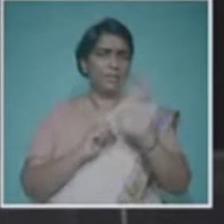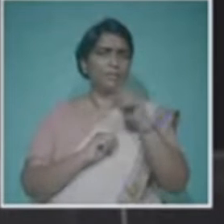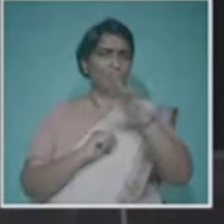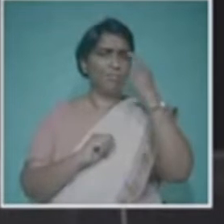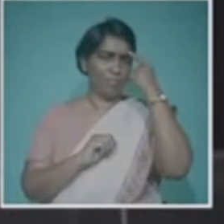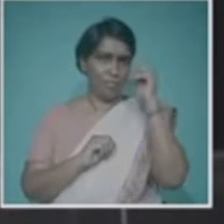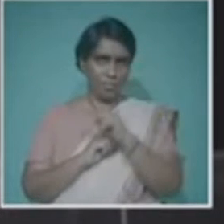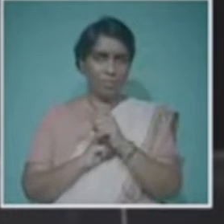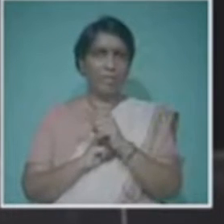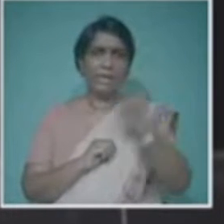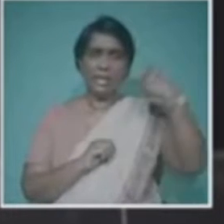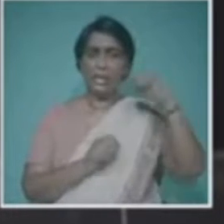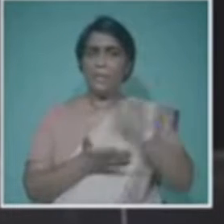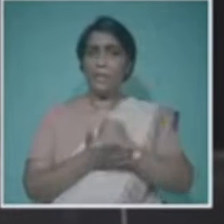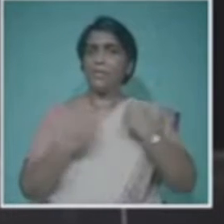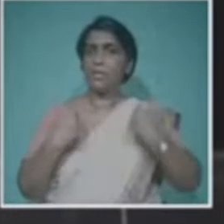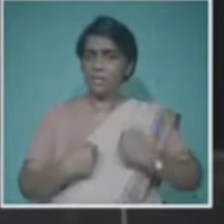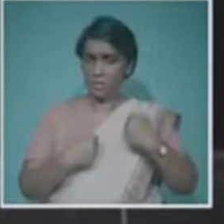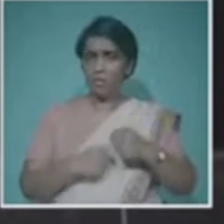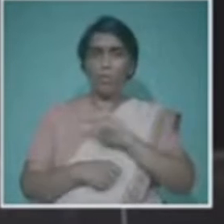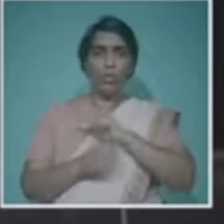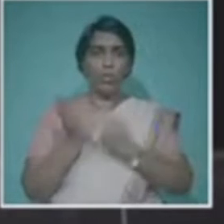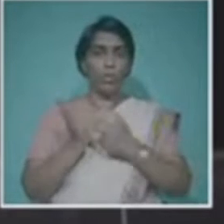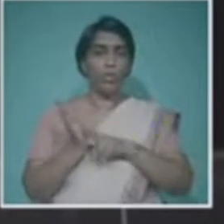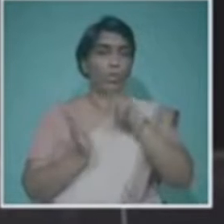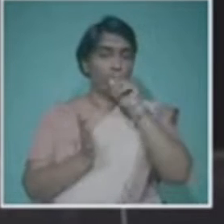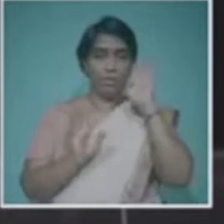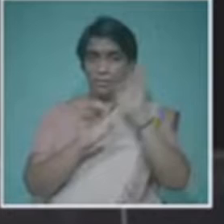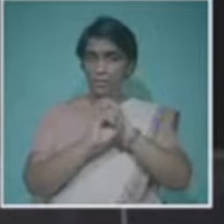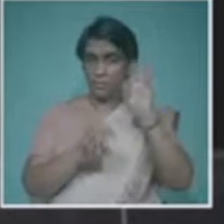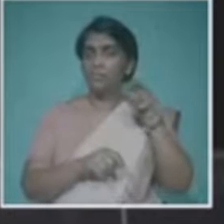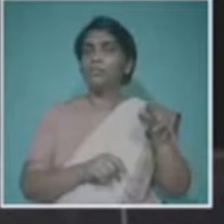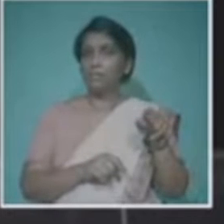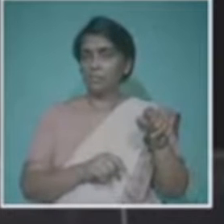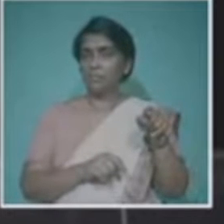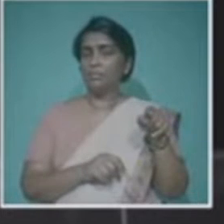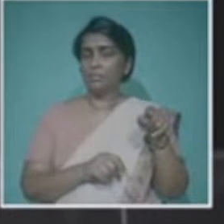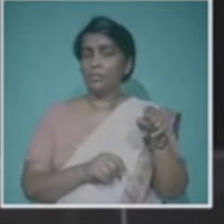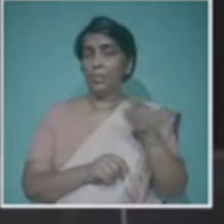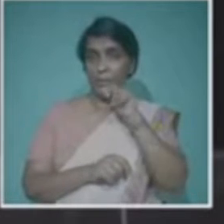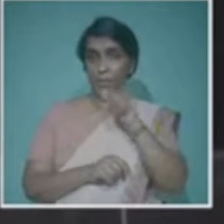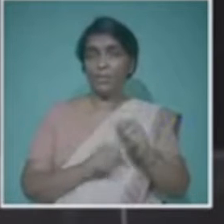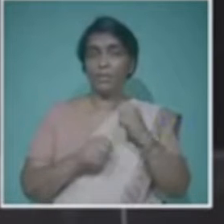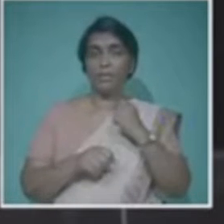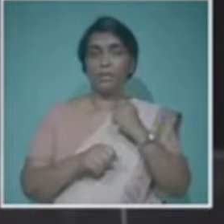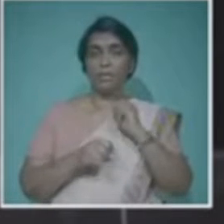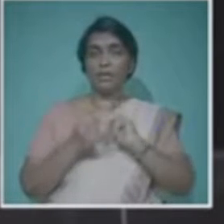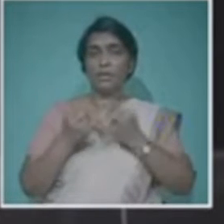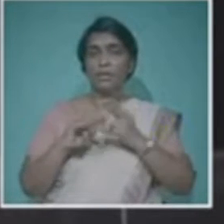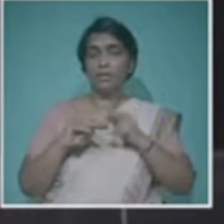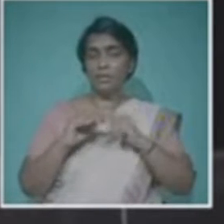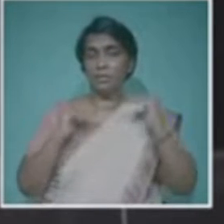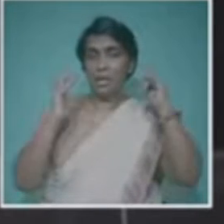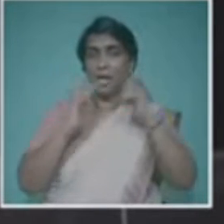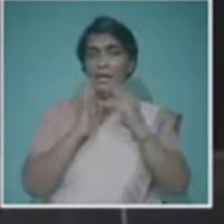සම්බන්ධයෙන් ඊයේ මහ බැංකුවේ අධිපතිතුමා රූපවාහිනියට කියලා තියෙනවා කිසිසේත්ම මේ මේ මාණ්ඩලික වාර්තාව ජාත්‍යන්තර